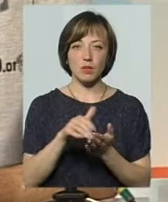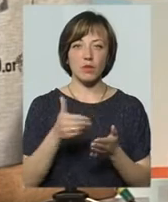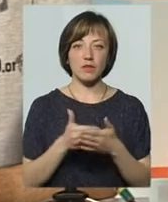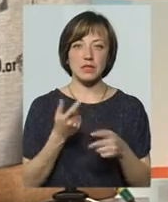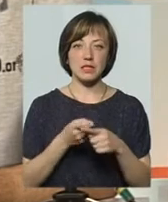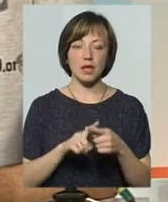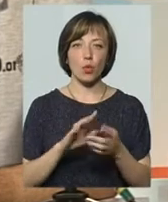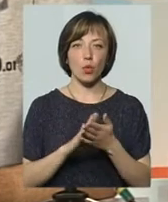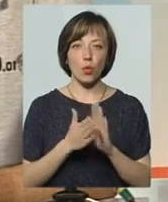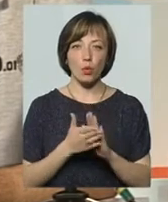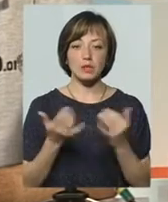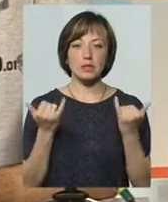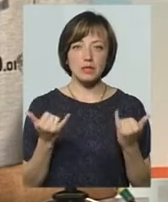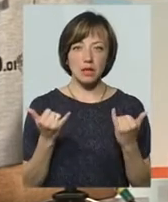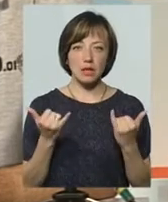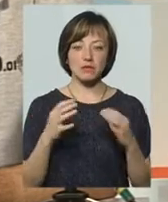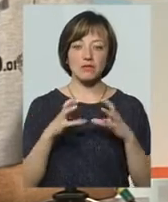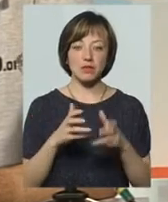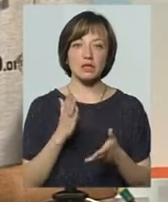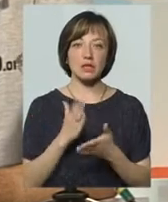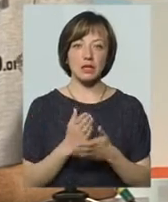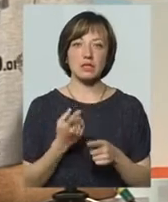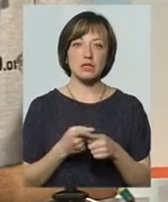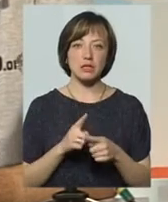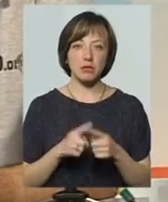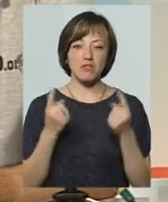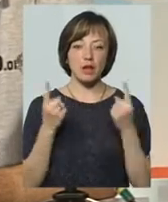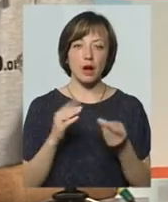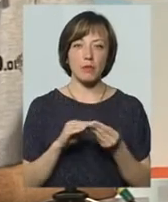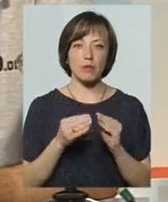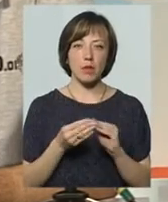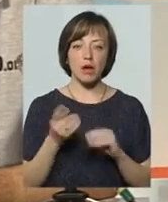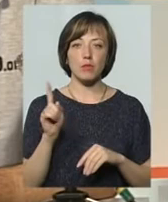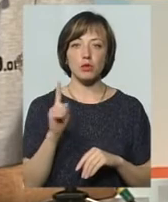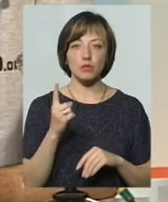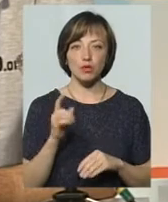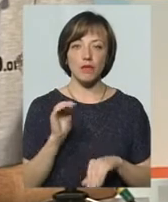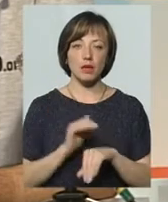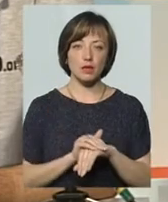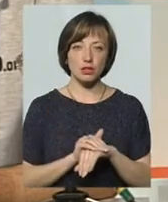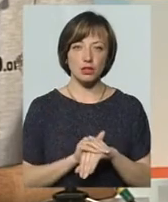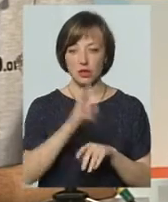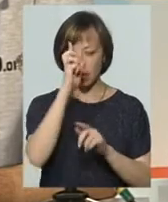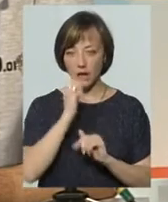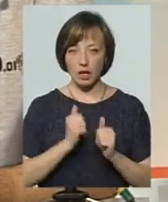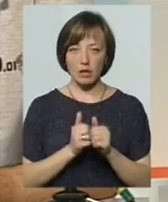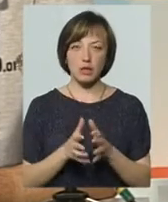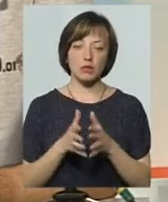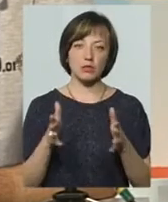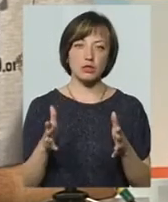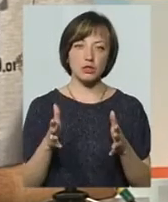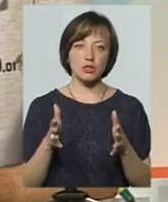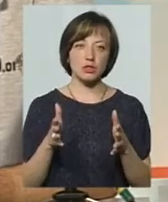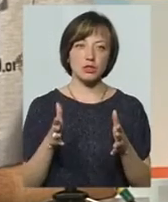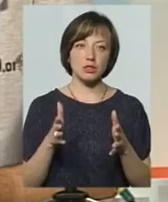цієї угоди, і зараз в світі є з цим, ну, тобто велика проблема, тому що фактично країна, яка найбільше викидає,